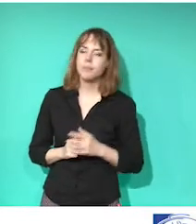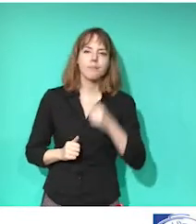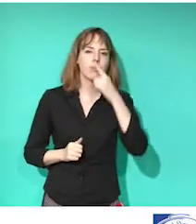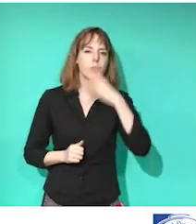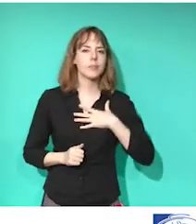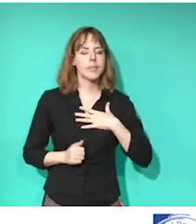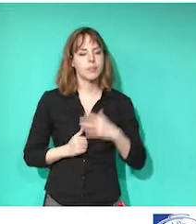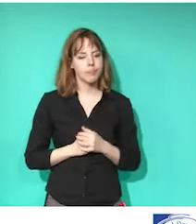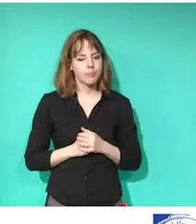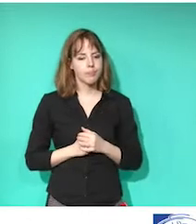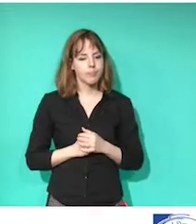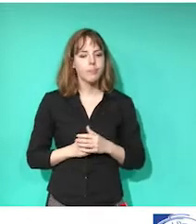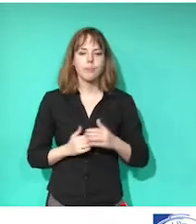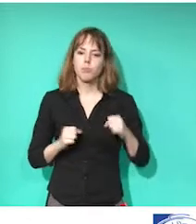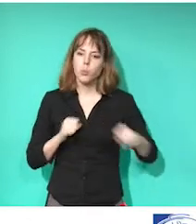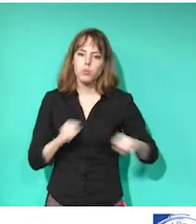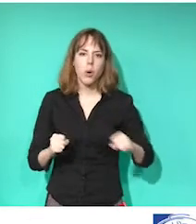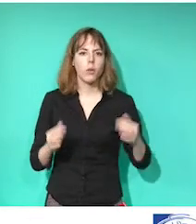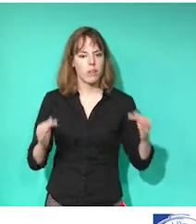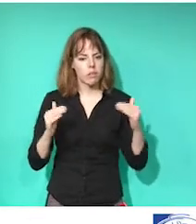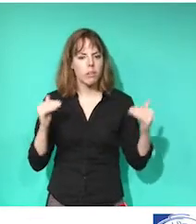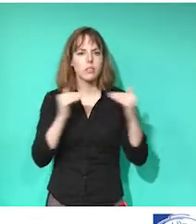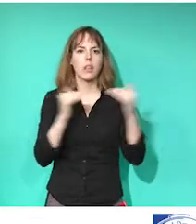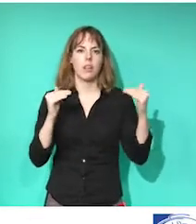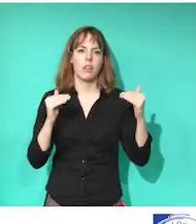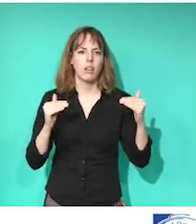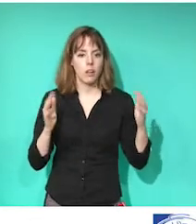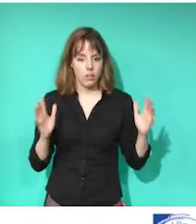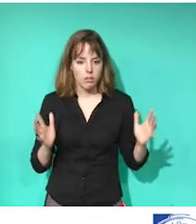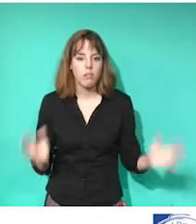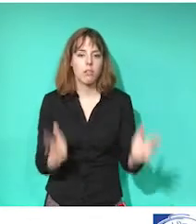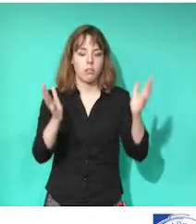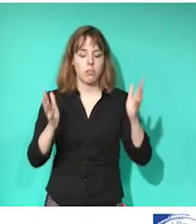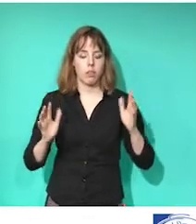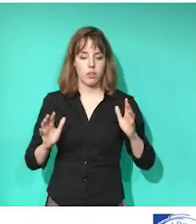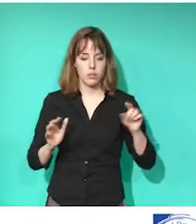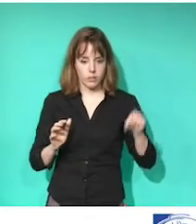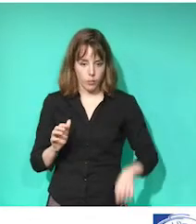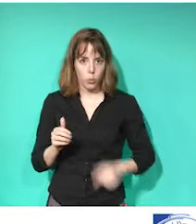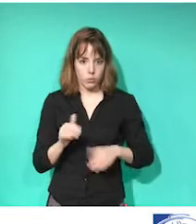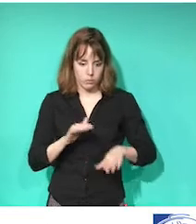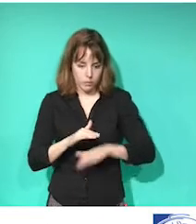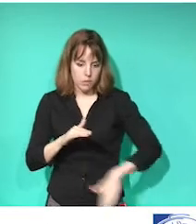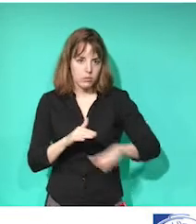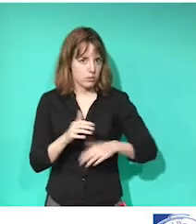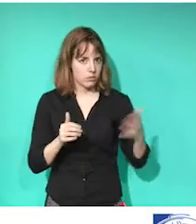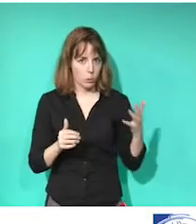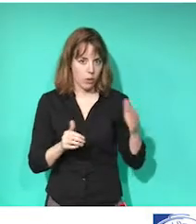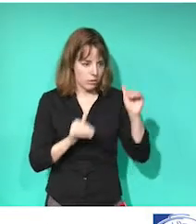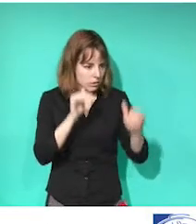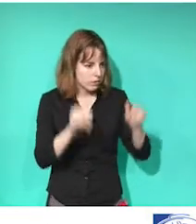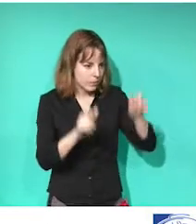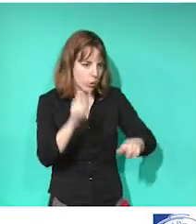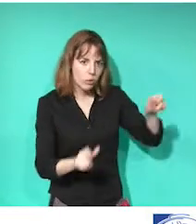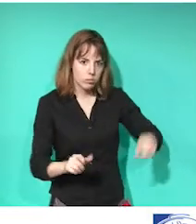de progrès concernant l'égalité, ils doivent toujours s'appuyer sur deux jambes, c'est-à-dire d'une part la mobilisation des acteurs, l'énergie, la conviction,